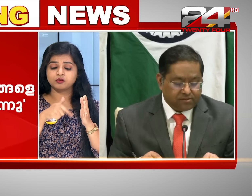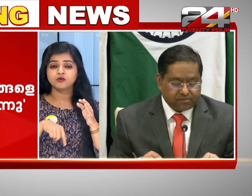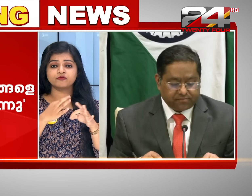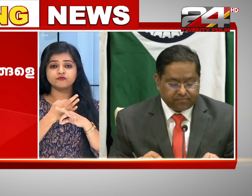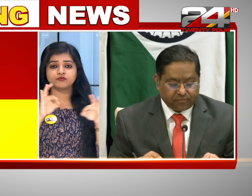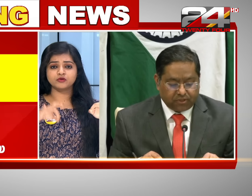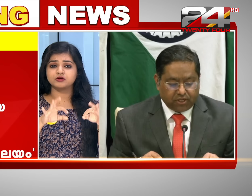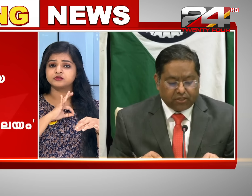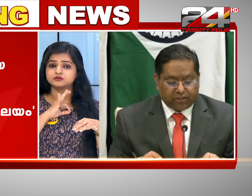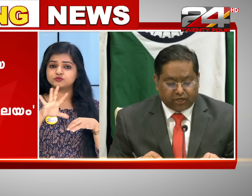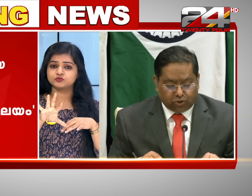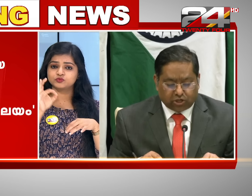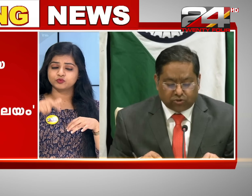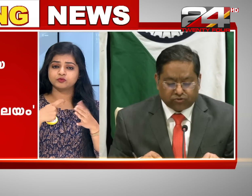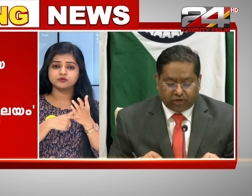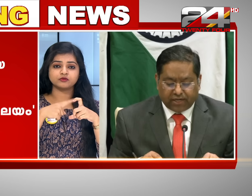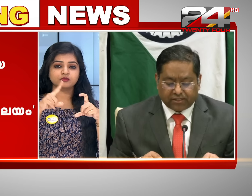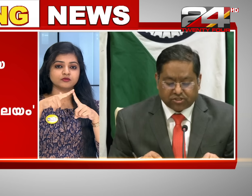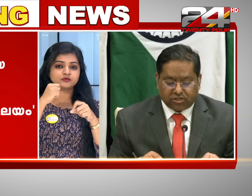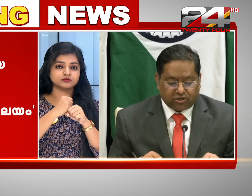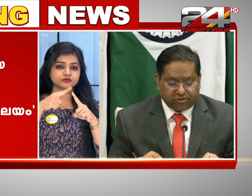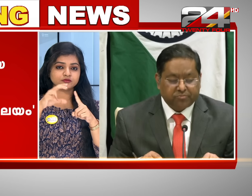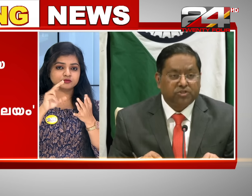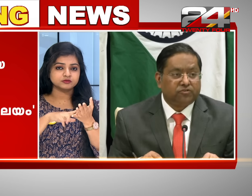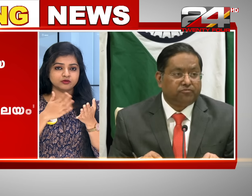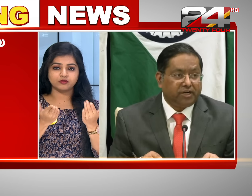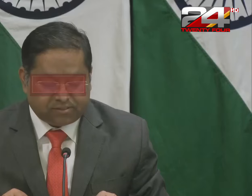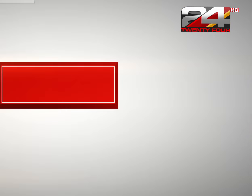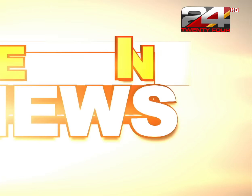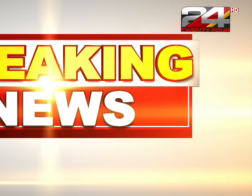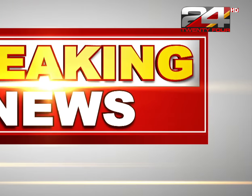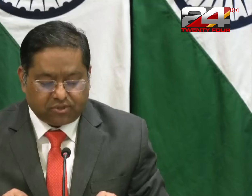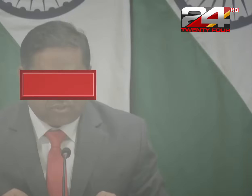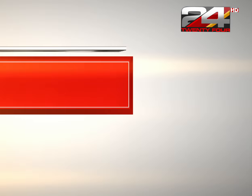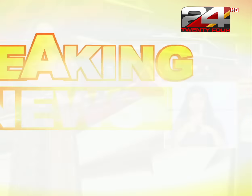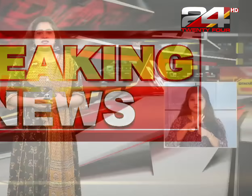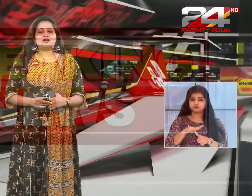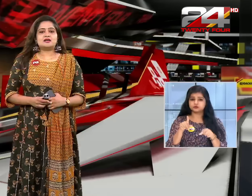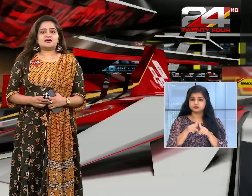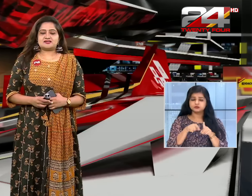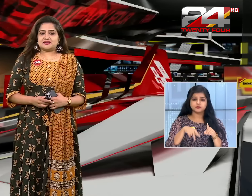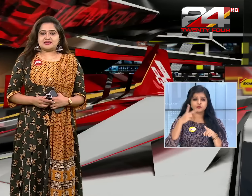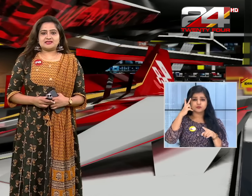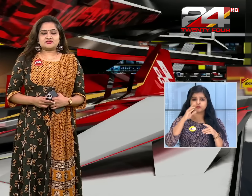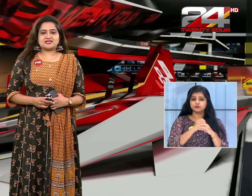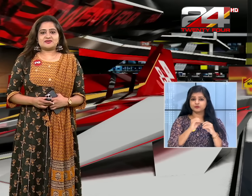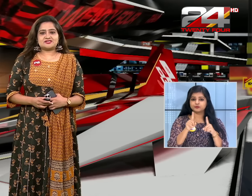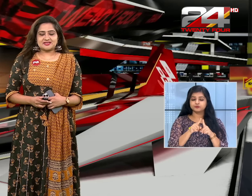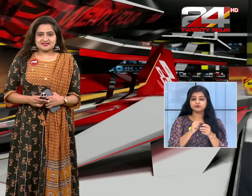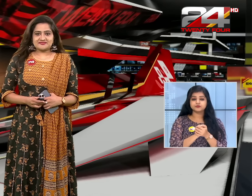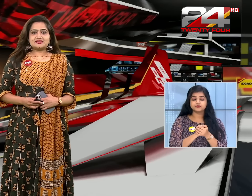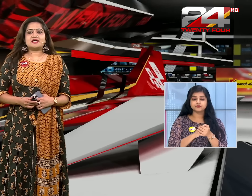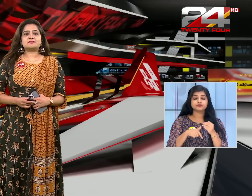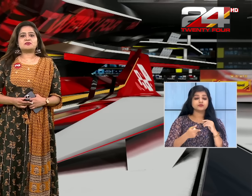its citizens there are no grounds for any concern or treatment of minorities ആർ അച്യുതൻ ഡൽഹിയിൽ നിന്ന് ചേരുന്നുണ്ട്